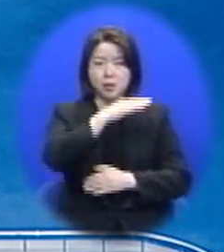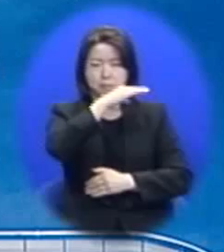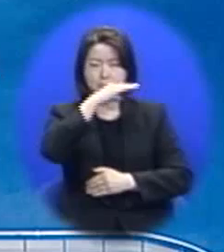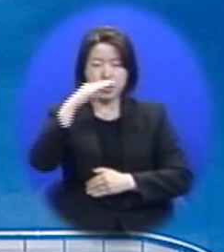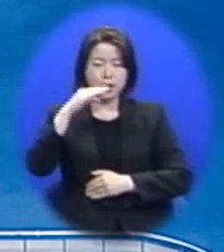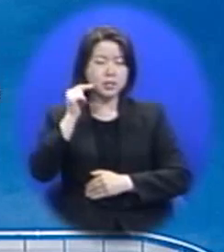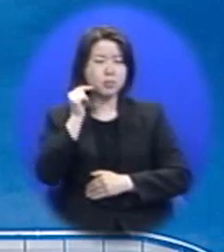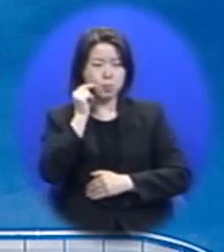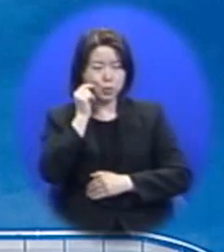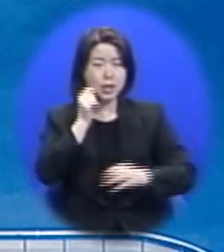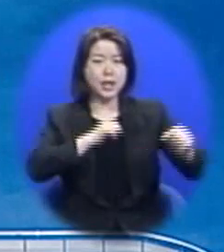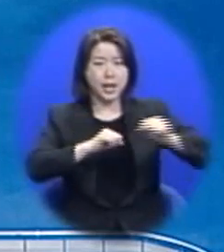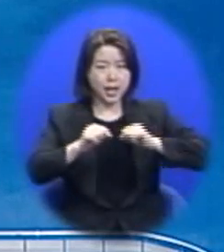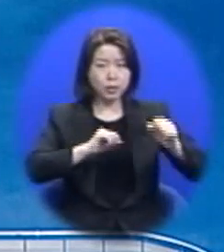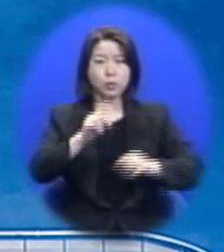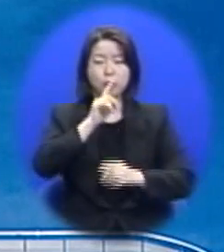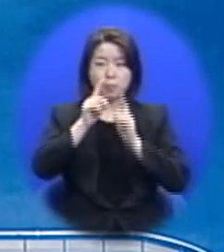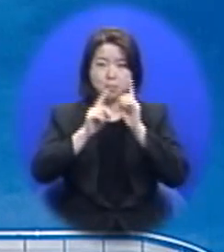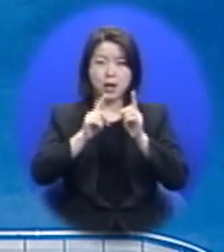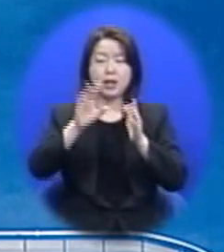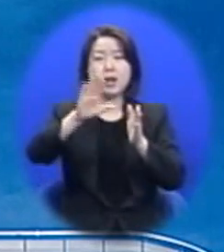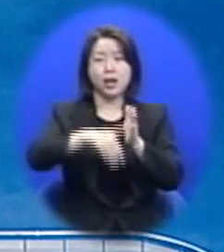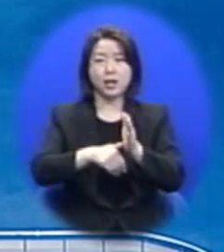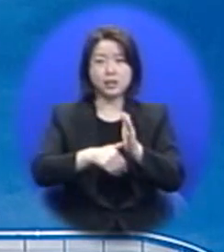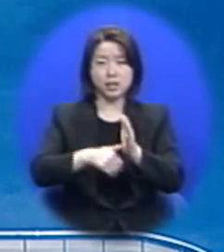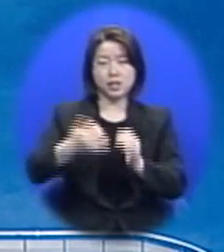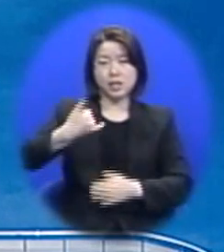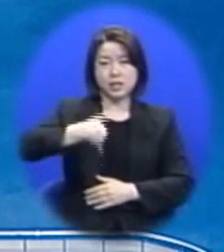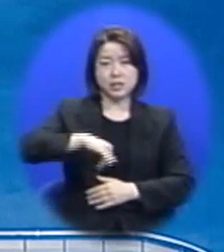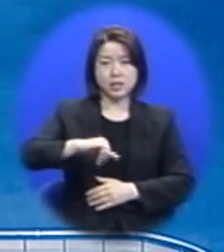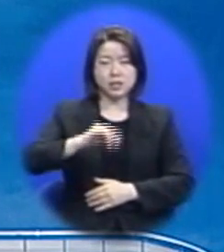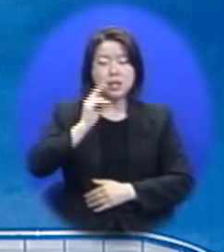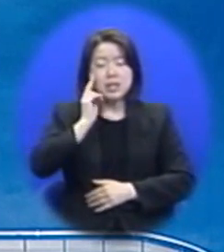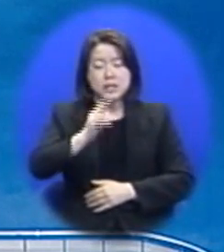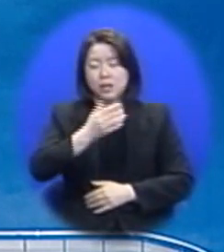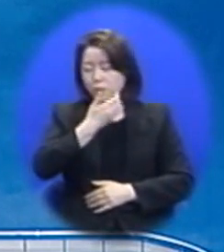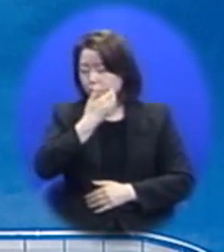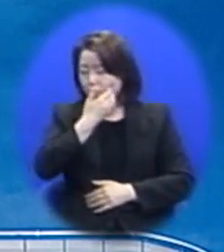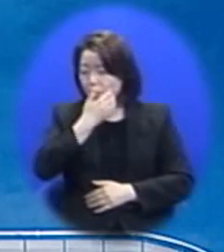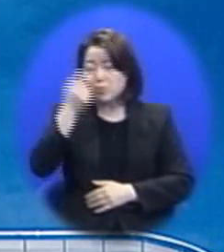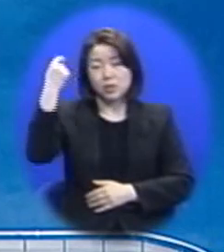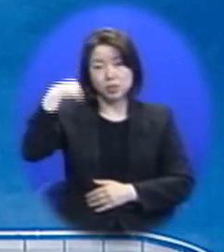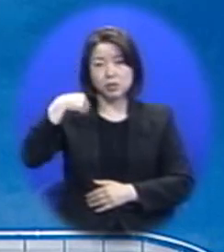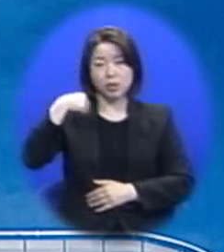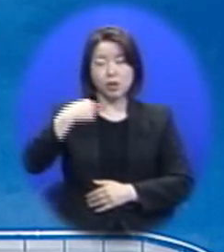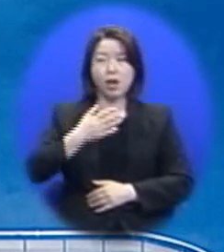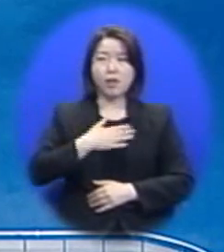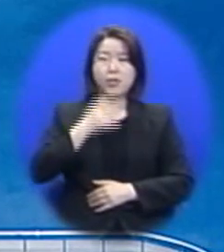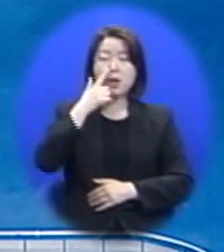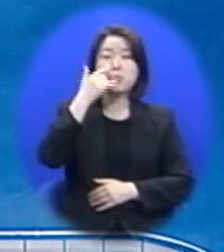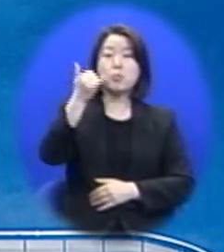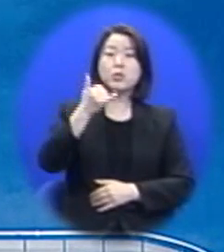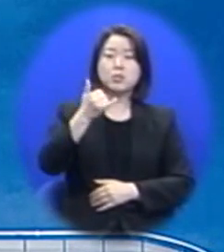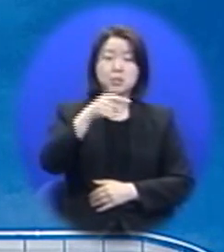바람직하지 못한 행동과 말을 할 때 자녀들은 심각한 수치심을 느껴요. 우리 엄마 아빠가 그랬다는 것 때문에 아이들이